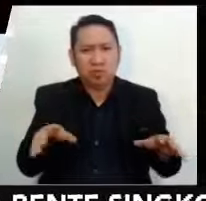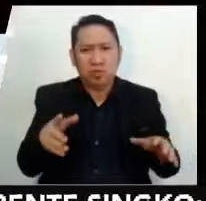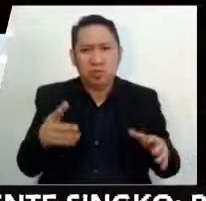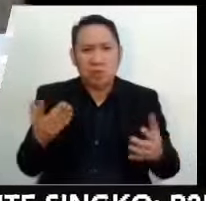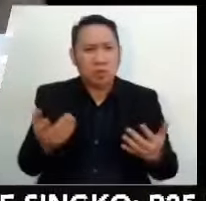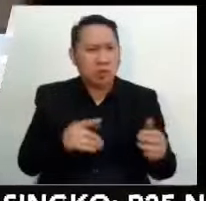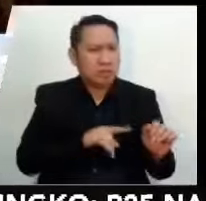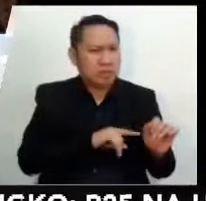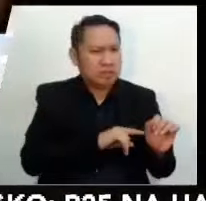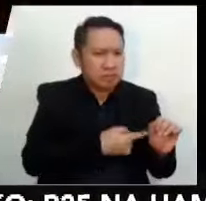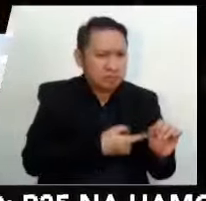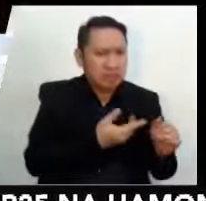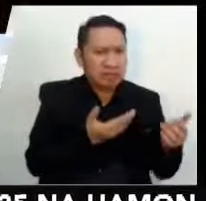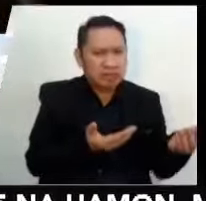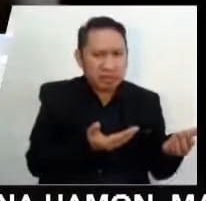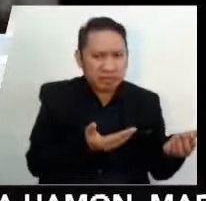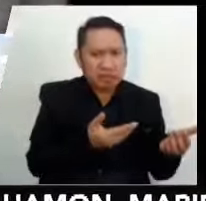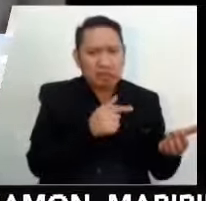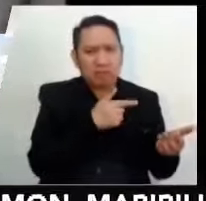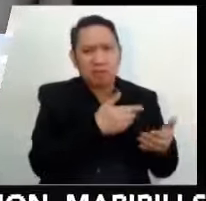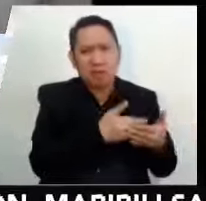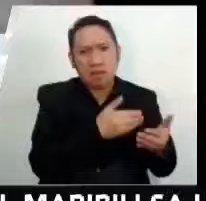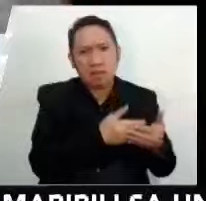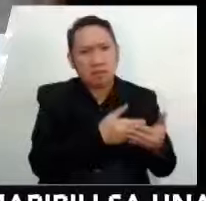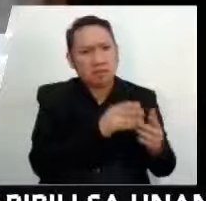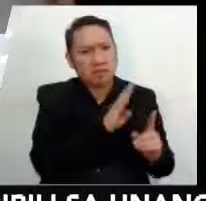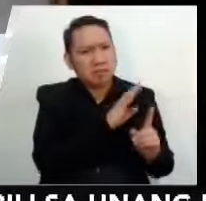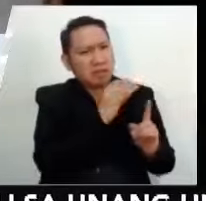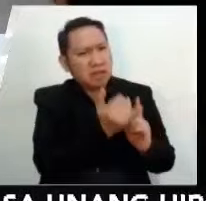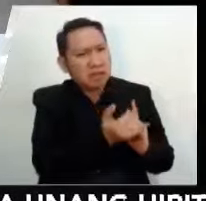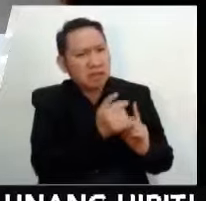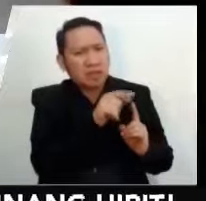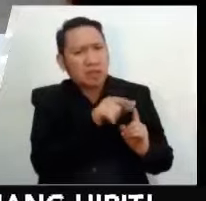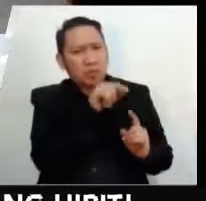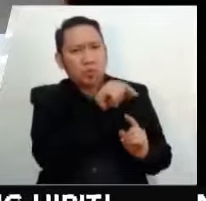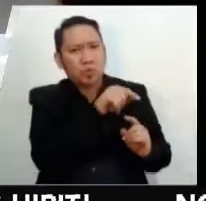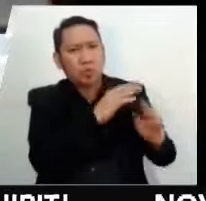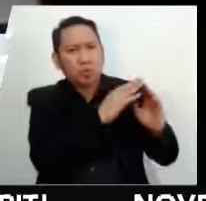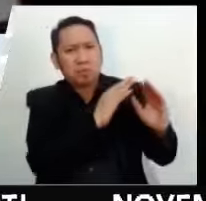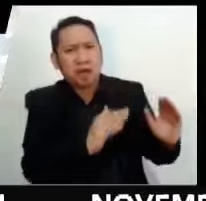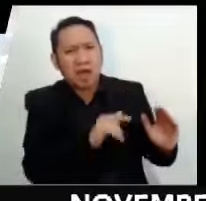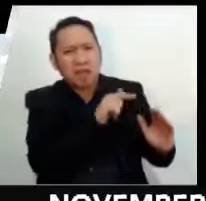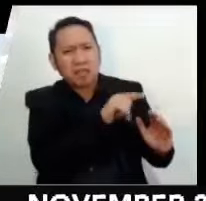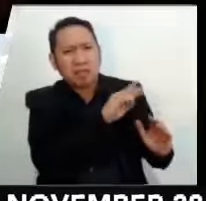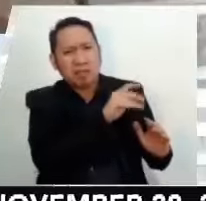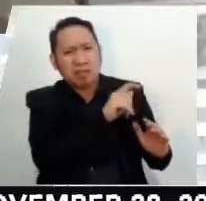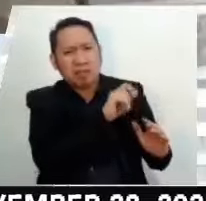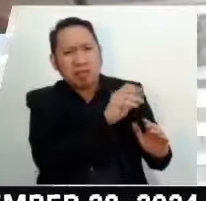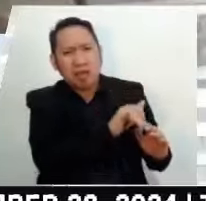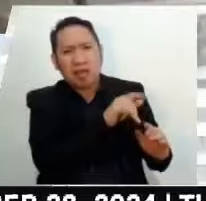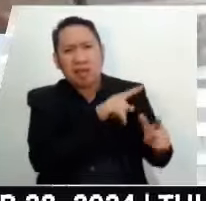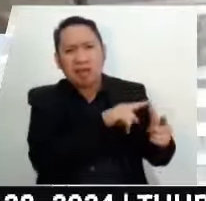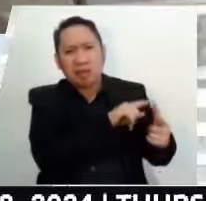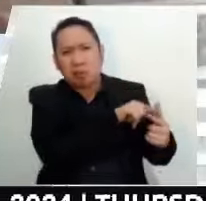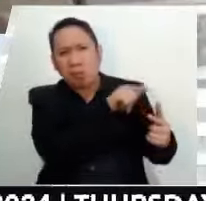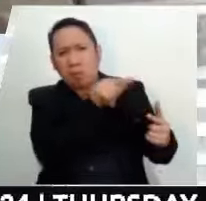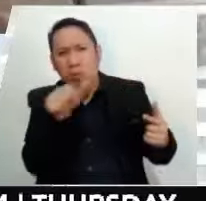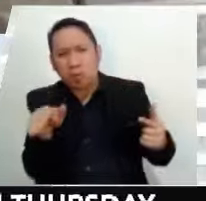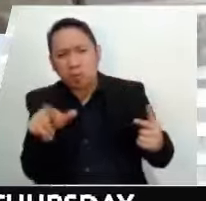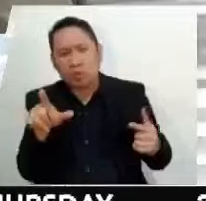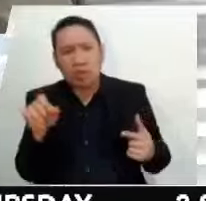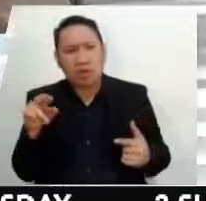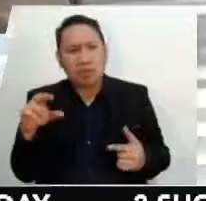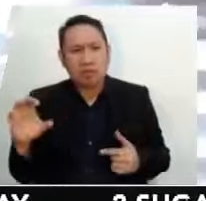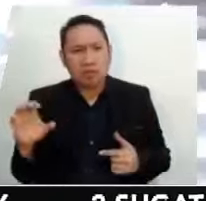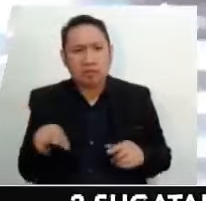bungad namin malapit sa Barangay doon sa may bahay ni Bantay nga taas inabot kami hanggang lrc gumapang din daw ang apoy